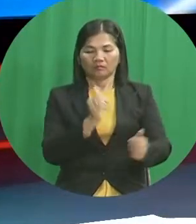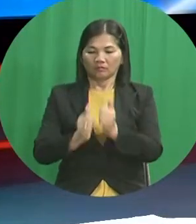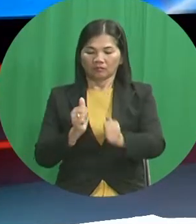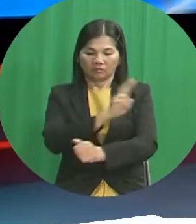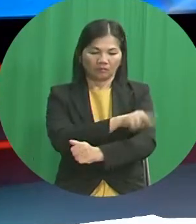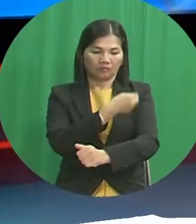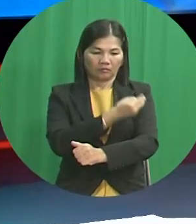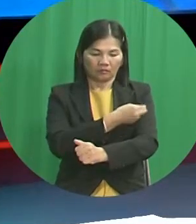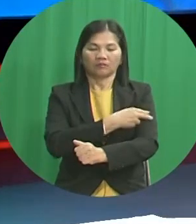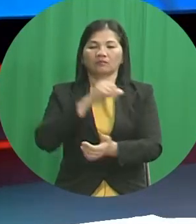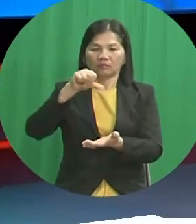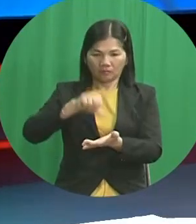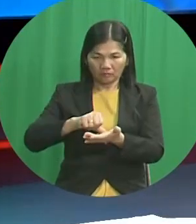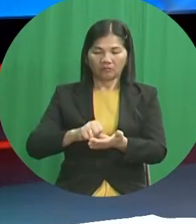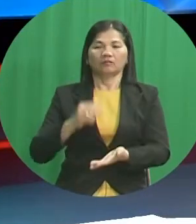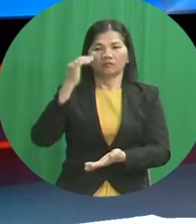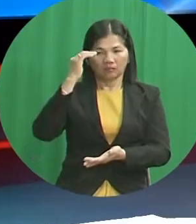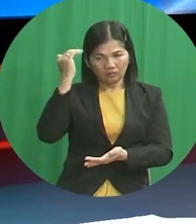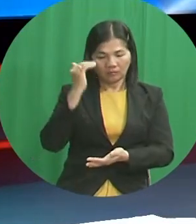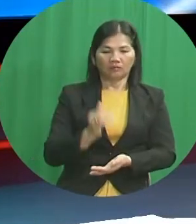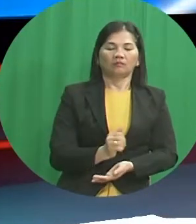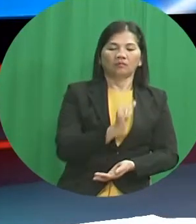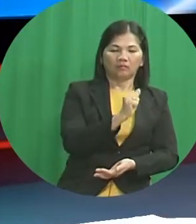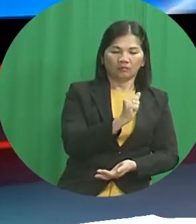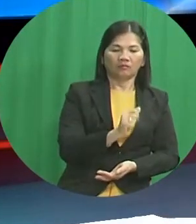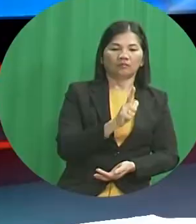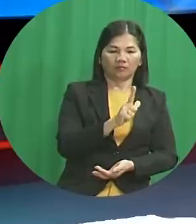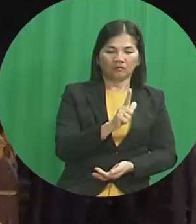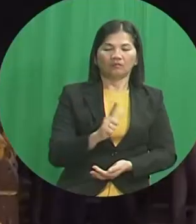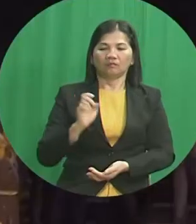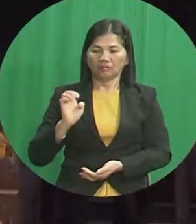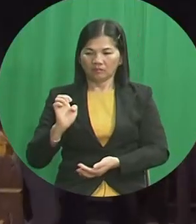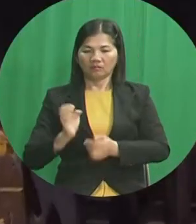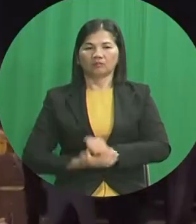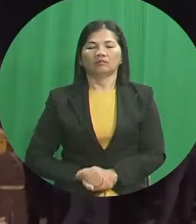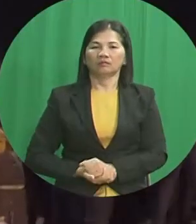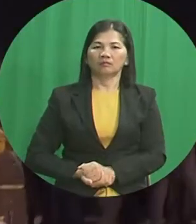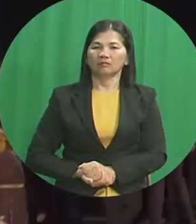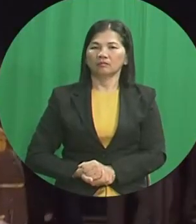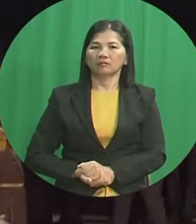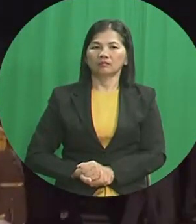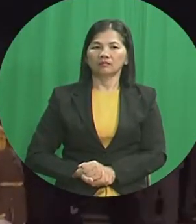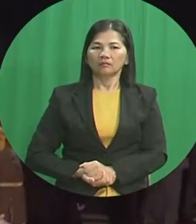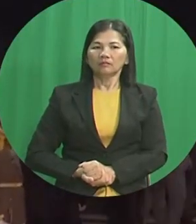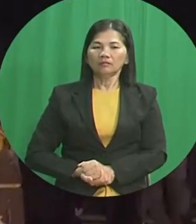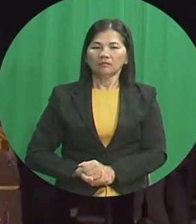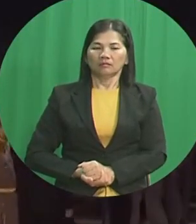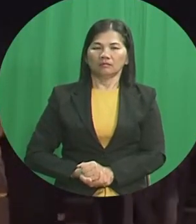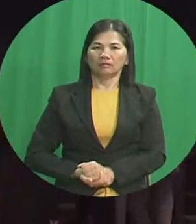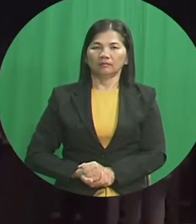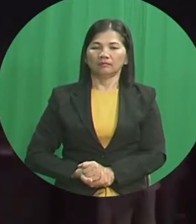សុខាភិបាលអ៊ីរ៉ង់គឺលោក Brahim Inoulahi